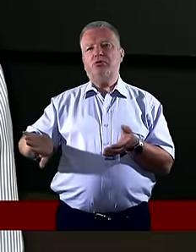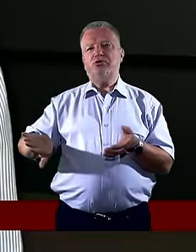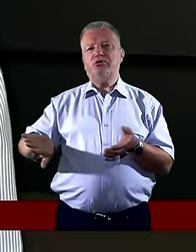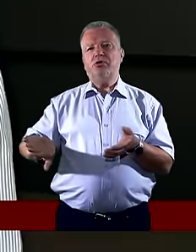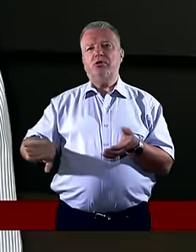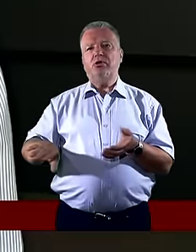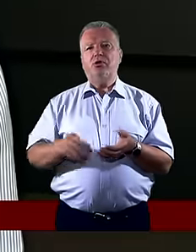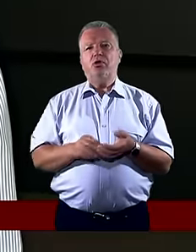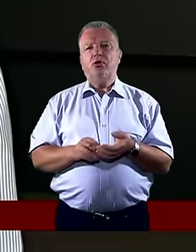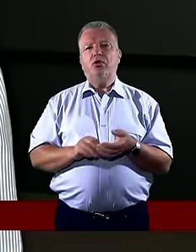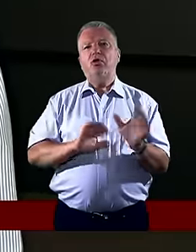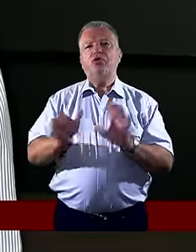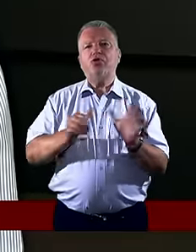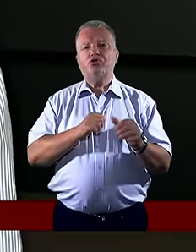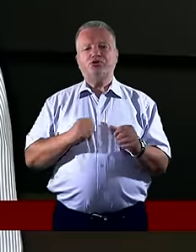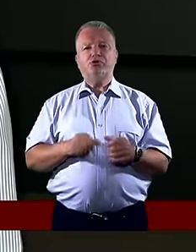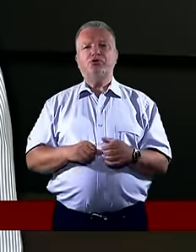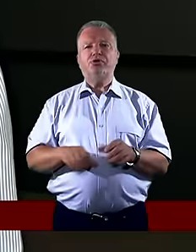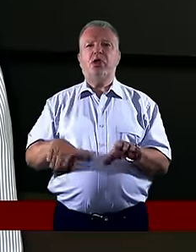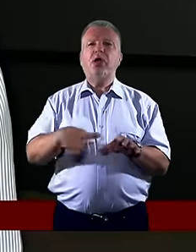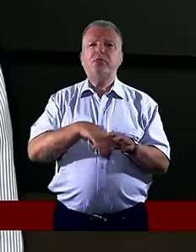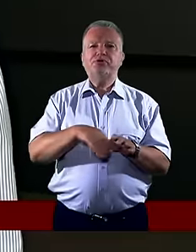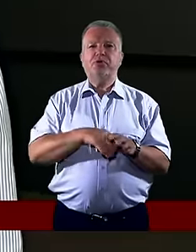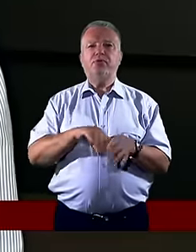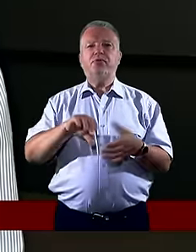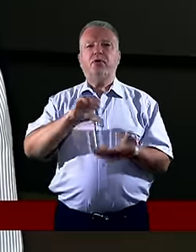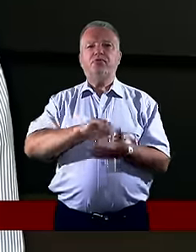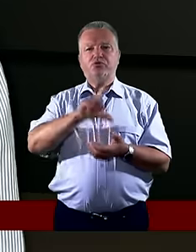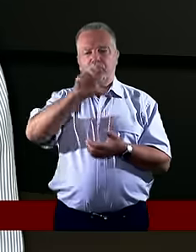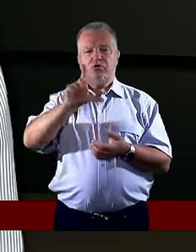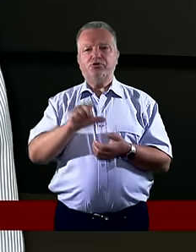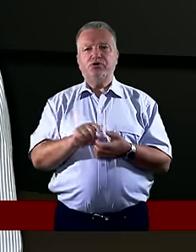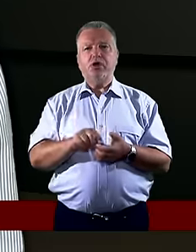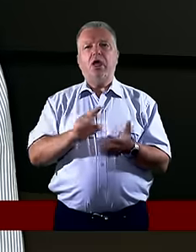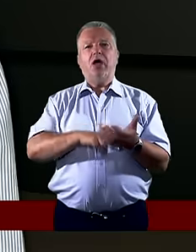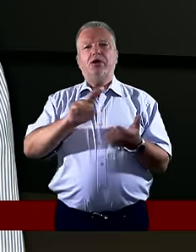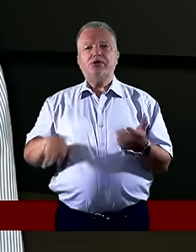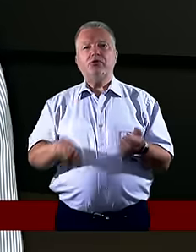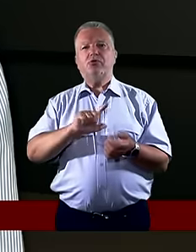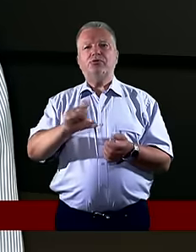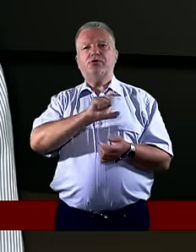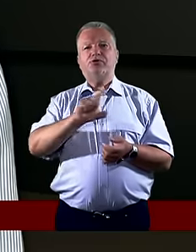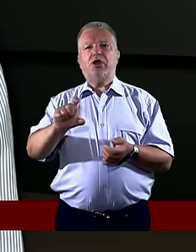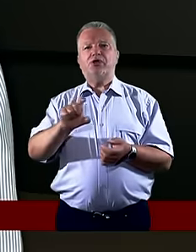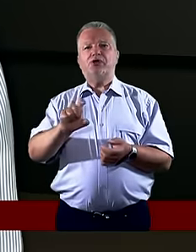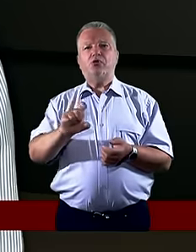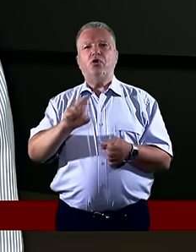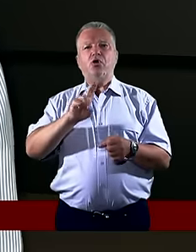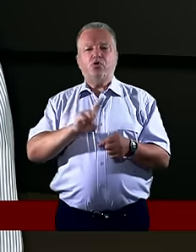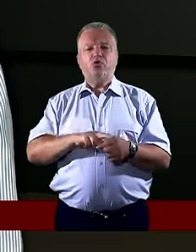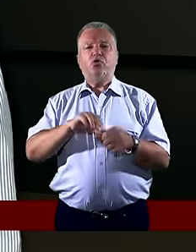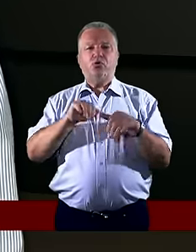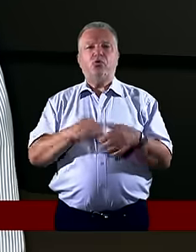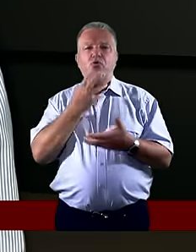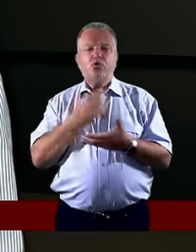Przebywał wśród ludzi, pomagał ludziom, troszczył się o nich, był bardzo ofiarny, rezygnował często nawet z czasu, który mógłby poświęcić na